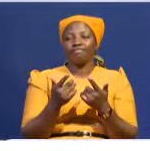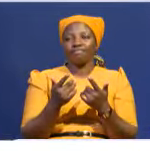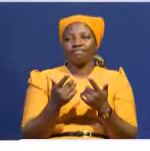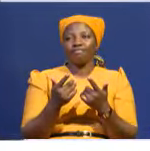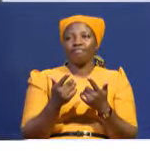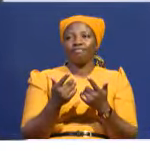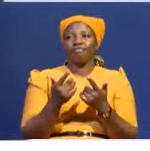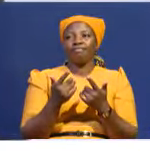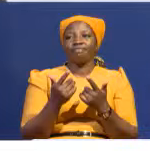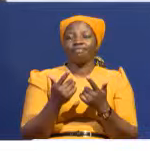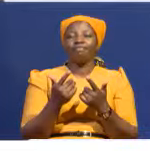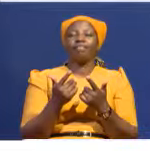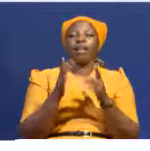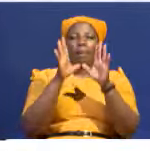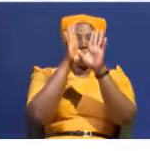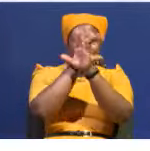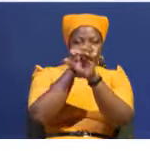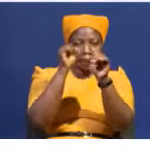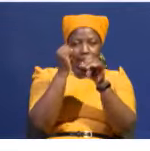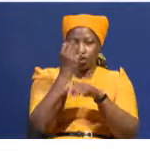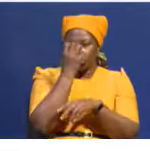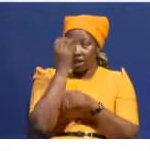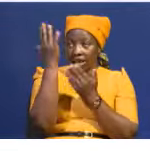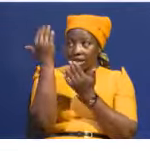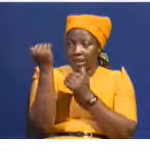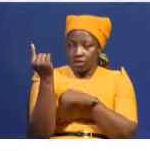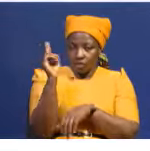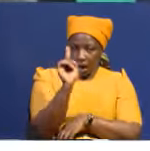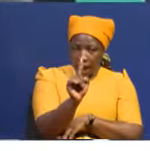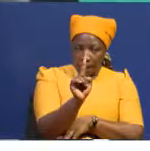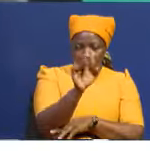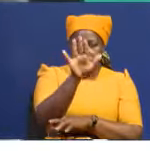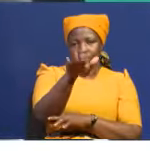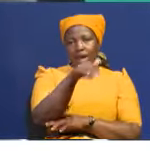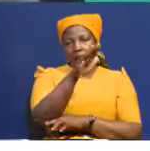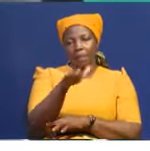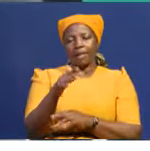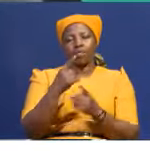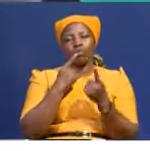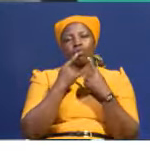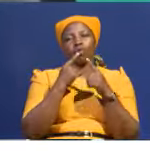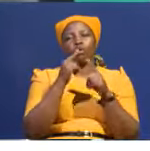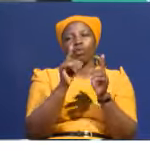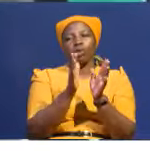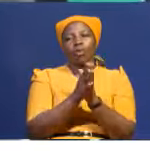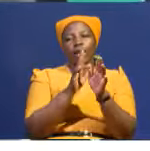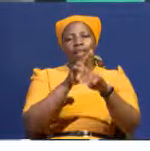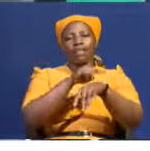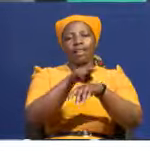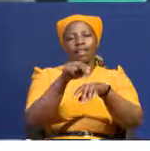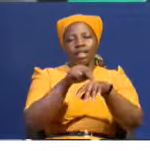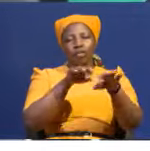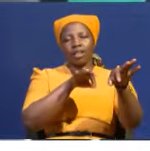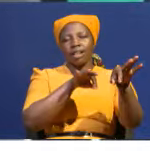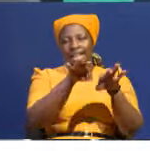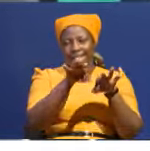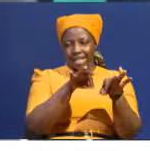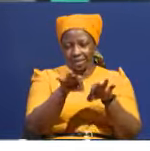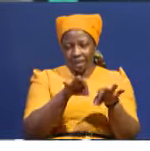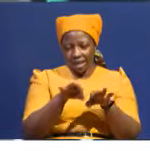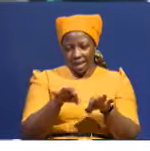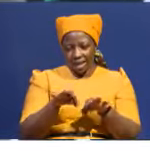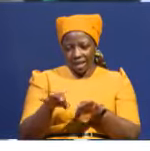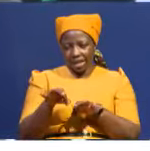Dr. William Ruto anatarajiwa kufika katika maeneo haya ya bunge kuweza kuzungumza na taifa, kuelezea